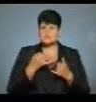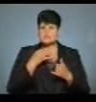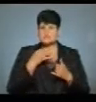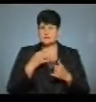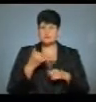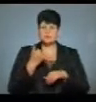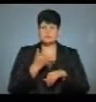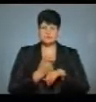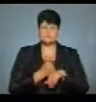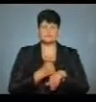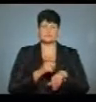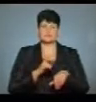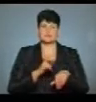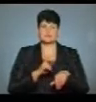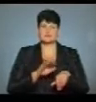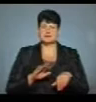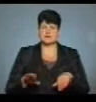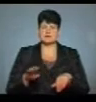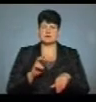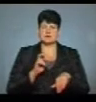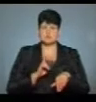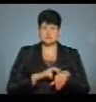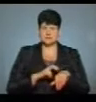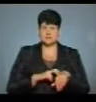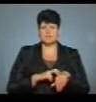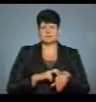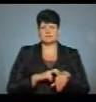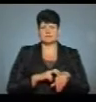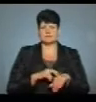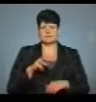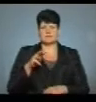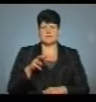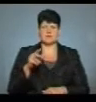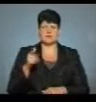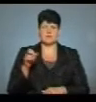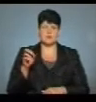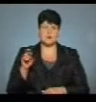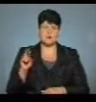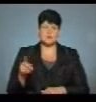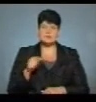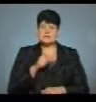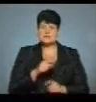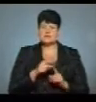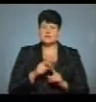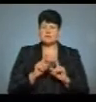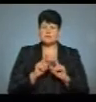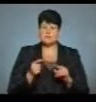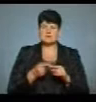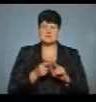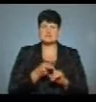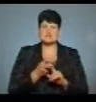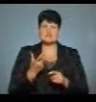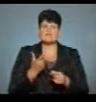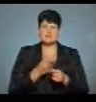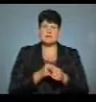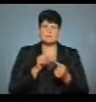відділу надання медичної допомоги населенню обласного управління охорони здоров'я Майя Голяк. За її словами, особливо це стосується вакцинації